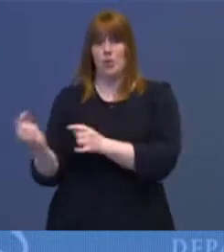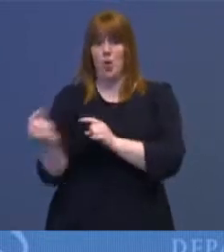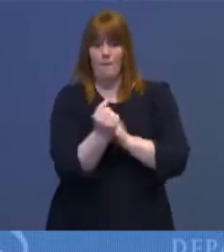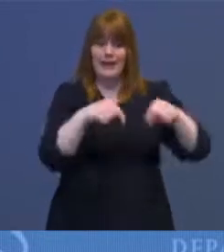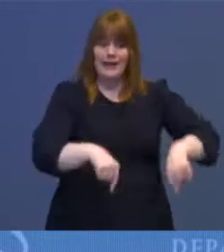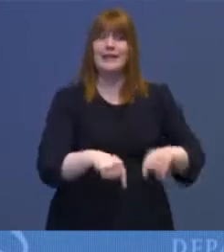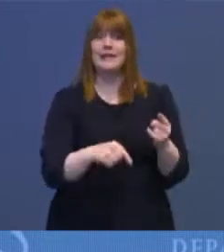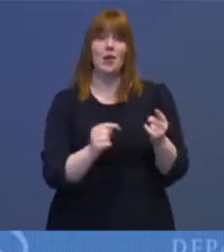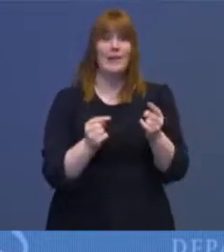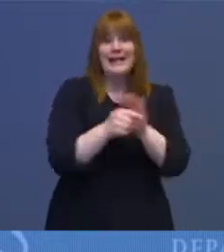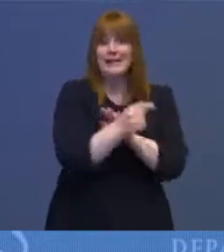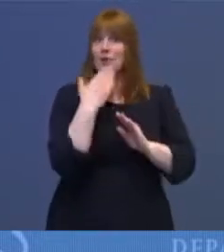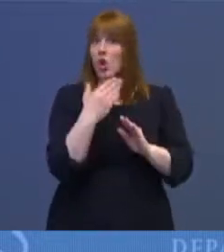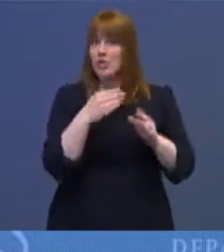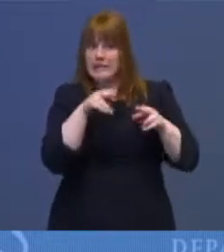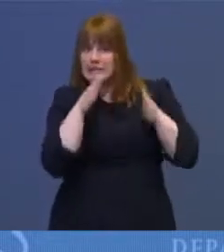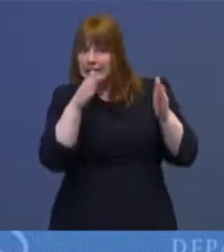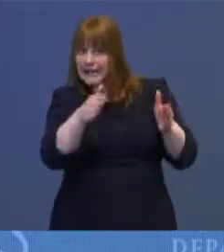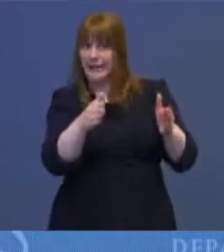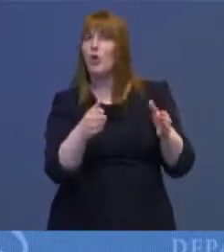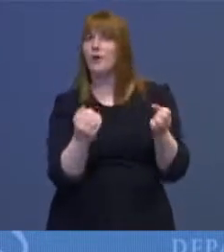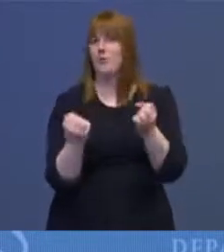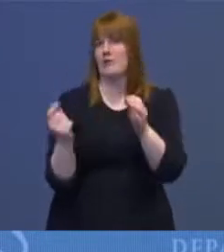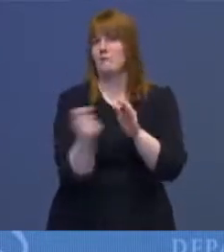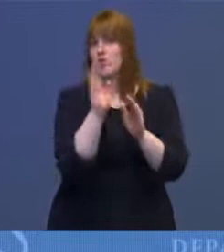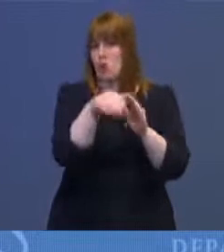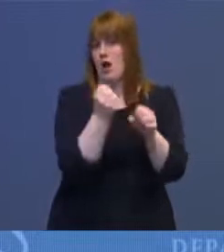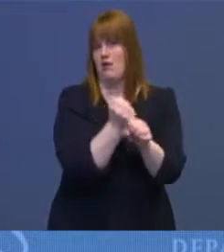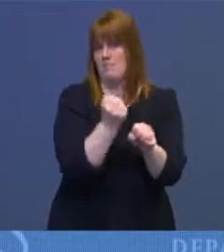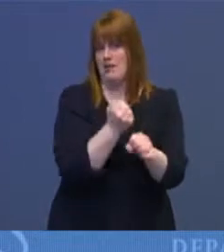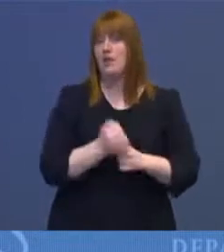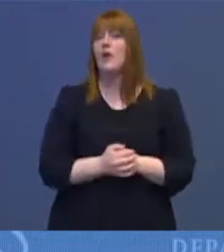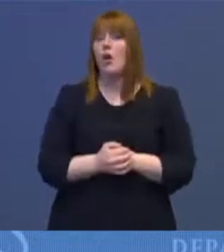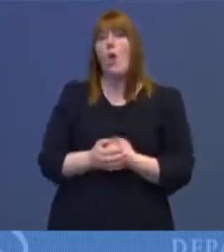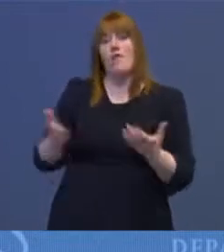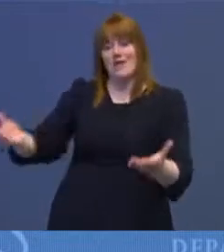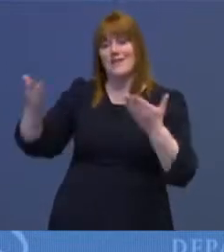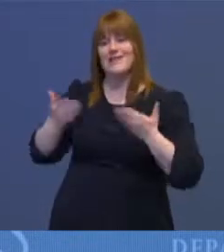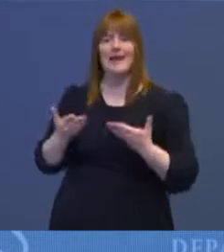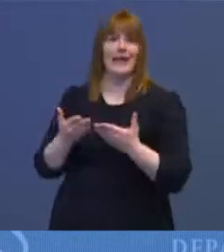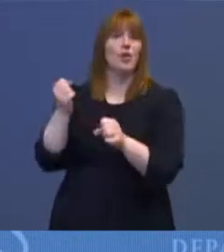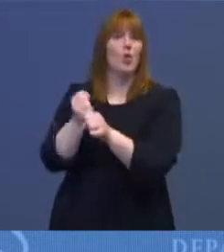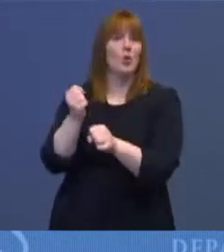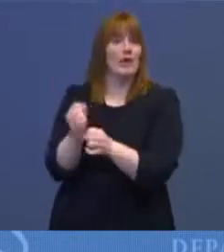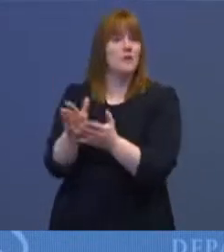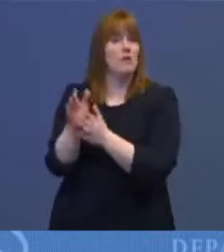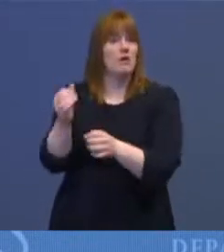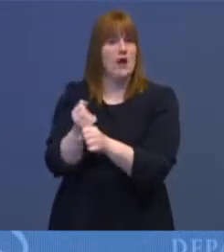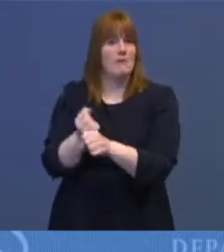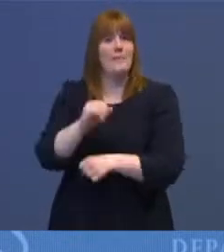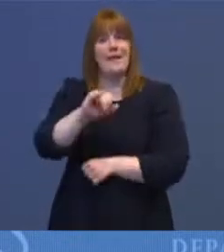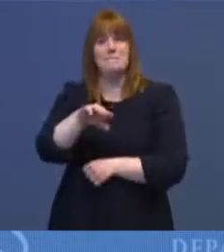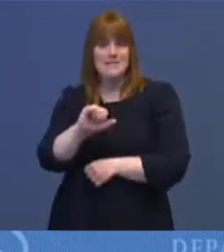raskt ut i arbeid. Og vi har invitert inn partene i arbeidslivet til et konkret samarbeid med NAV og IMDi for å sikre at det etableres